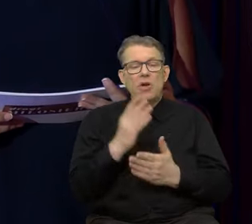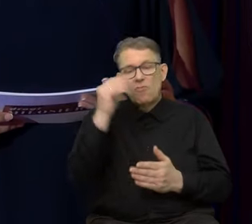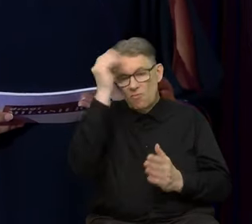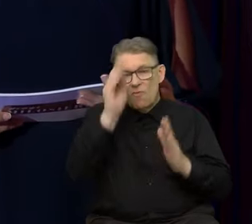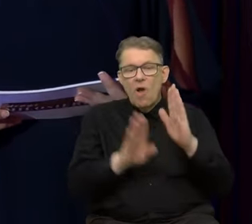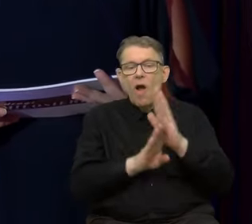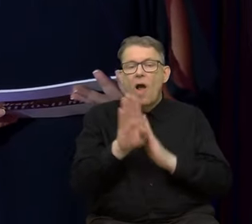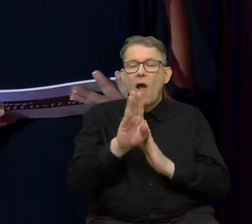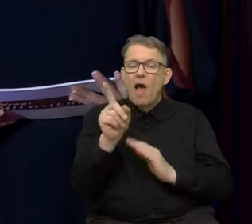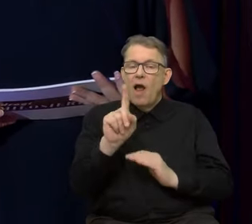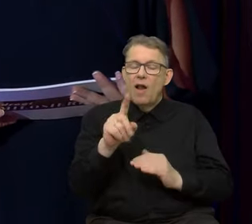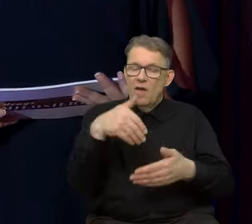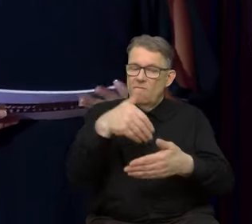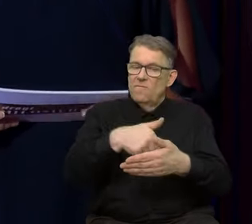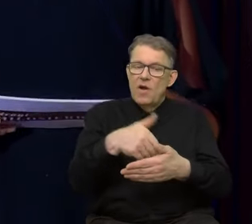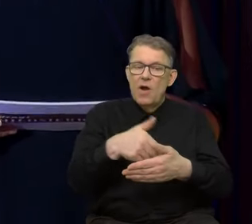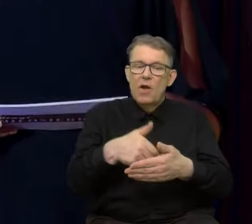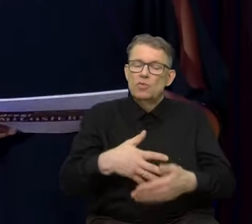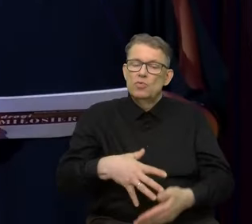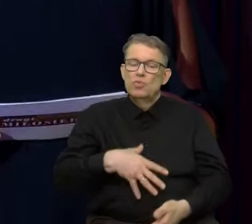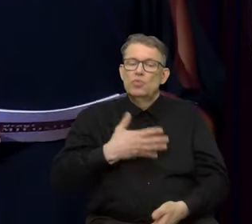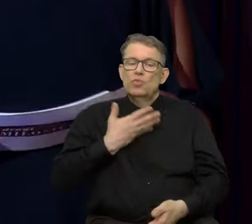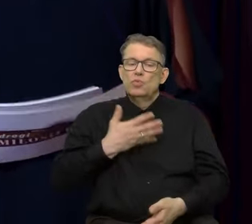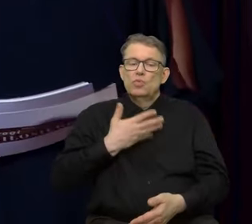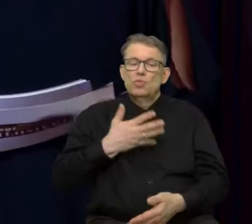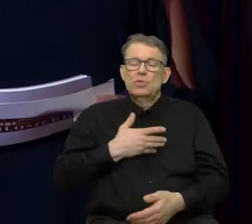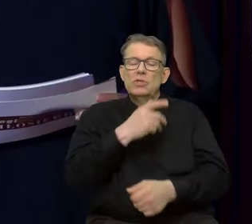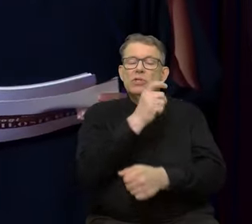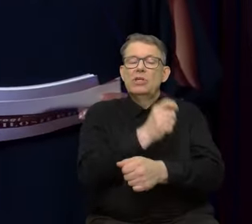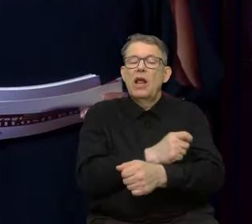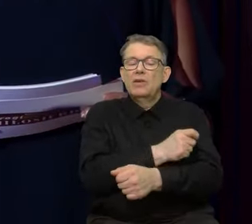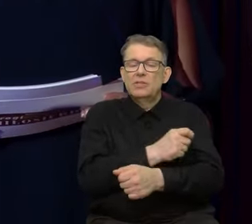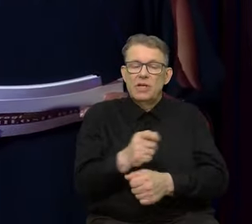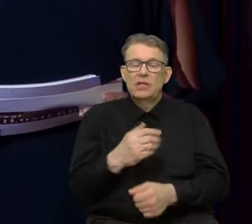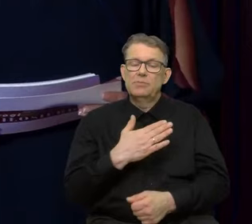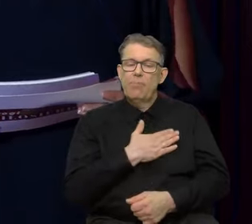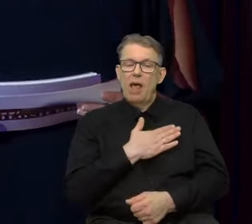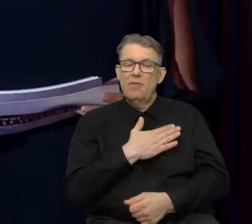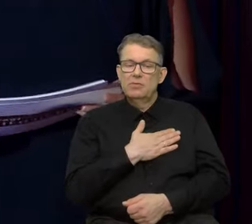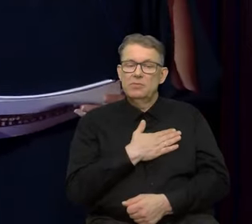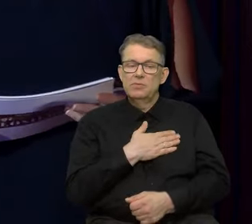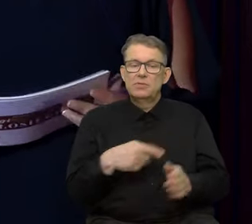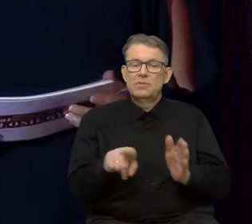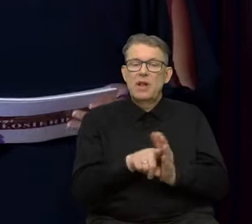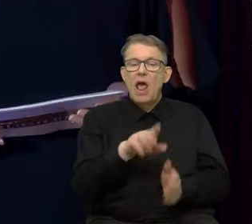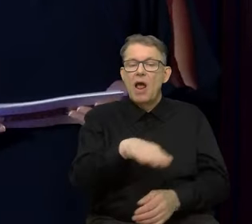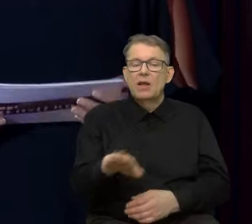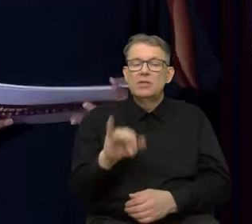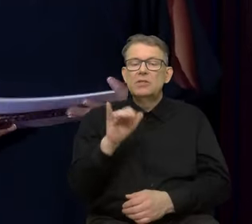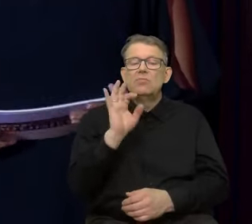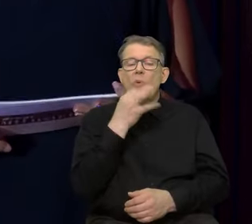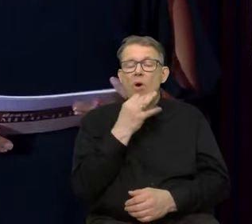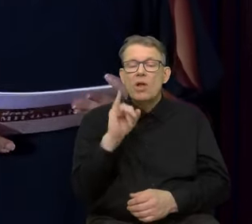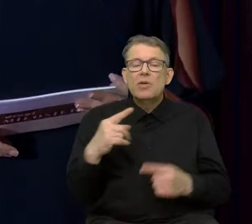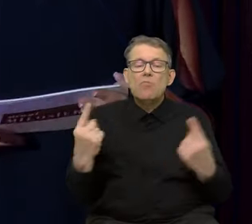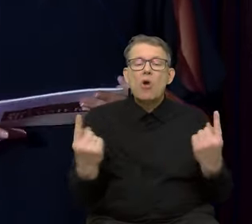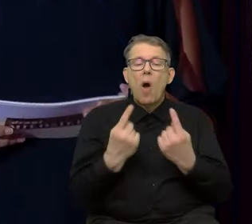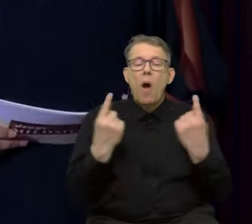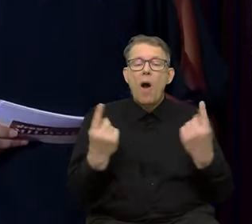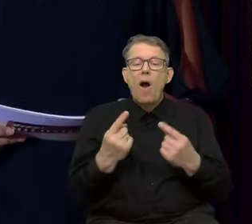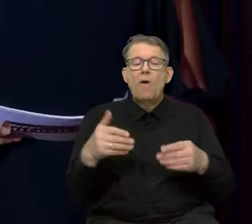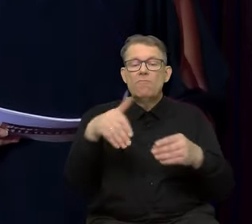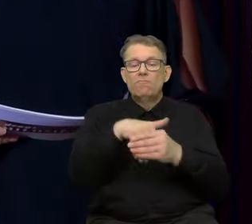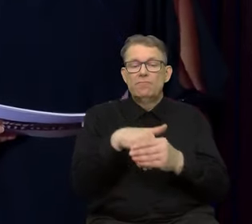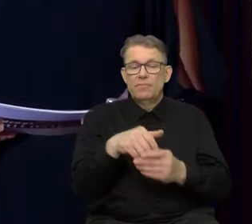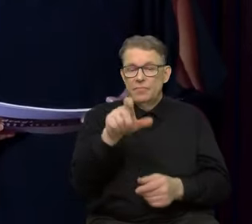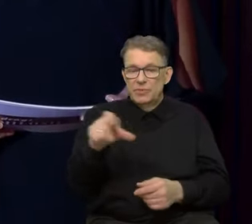wychowanie w duchu wartości chrześcijańskich i patriotycznych dzieci i młodzieży oraz promowanie wśród nich